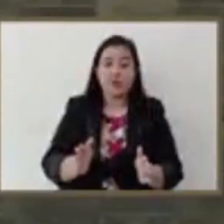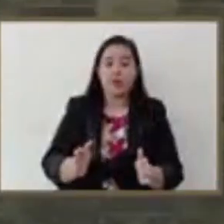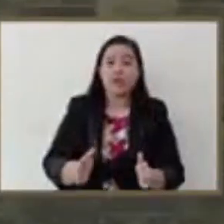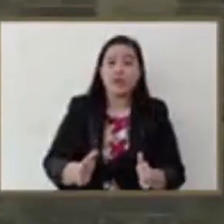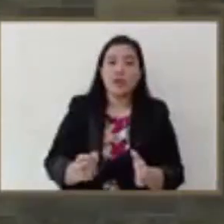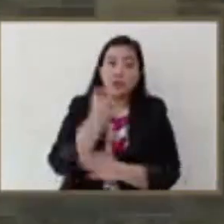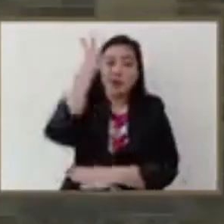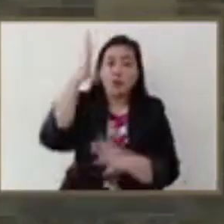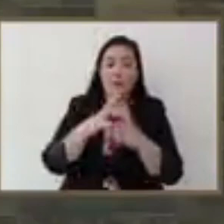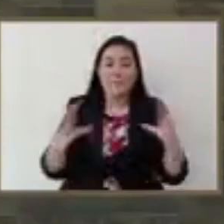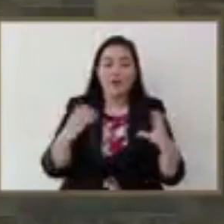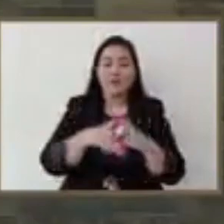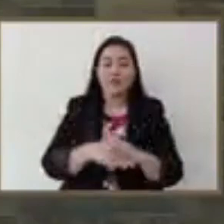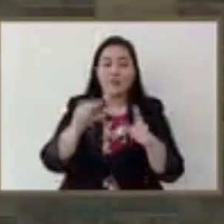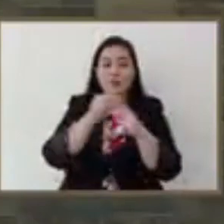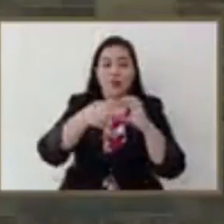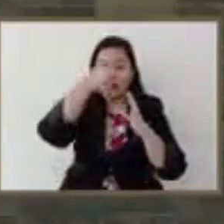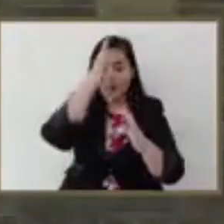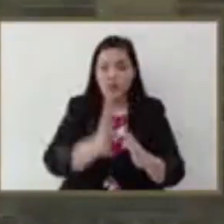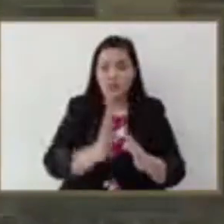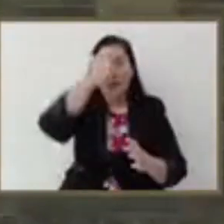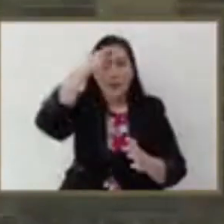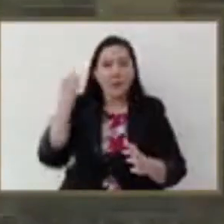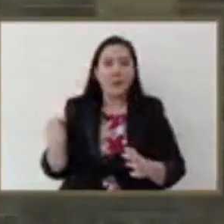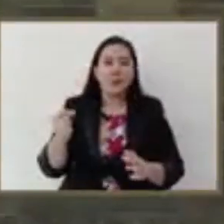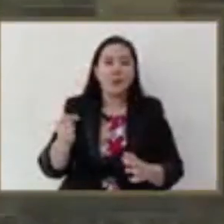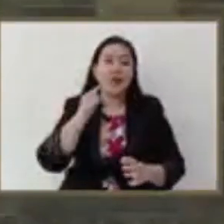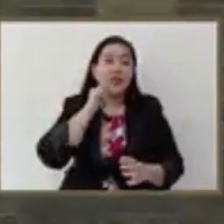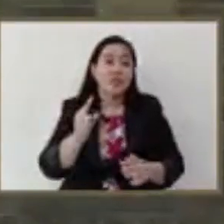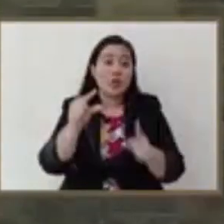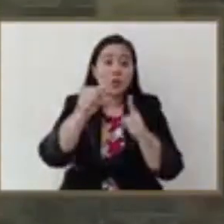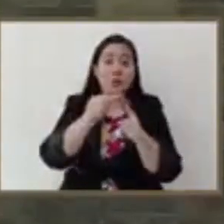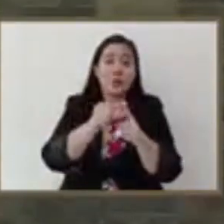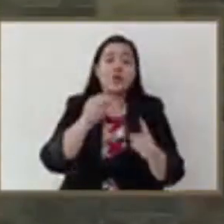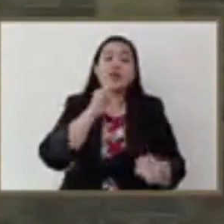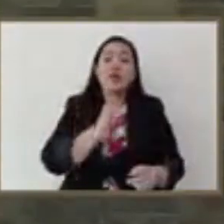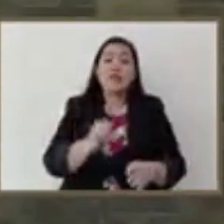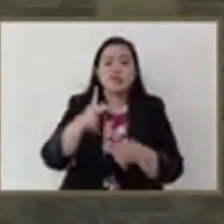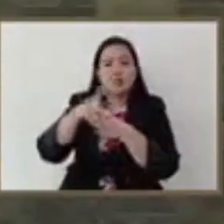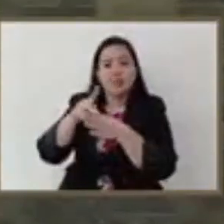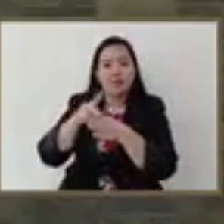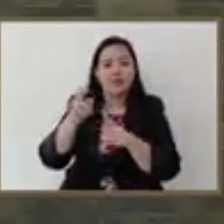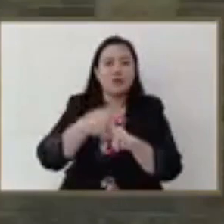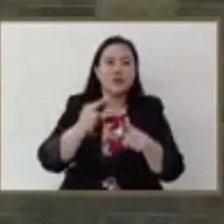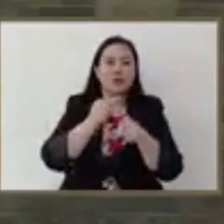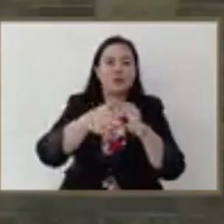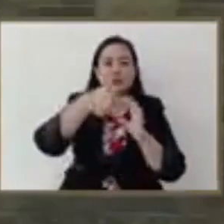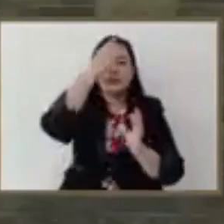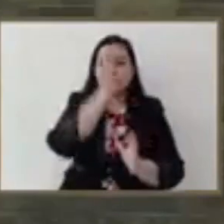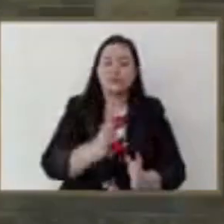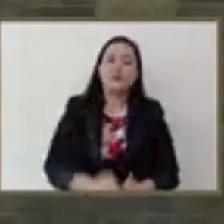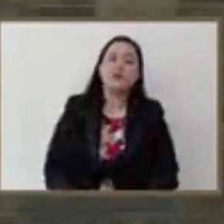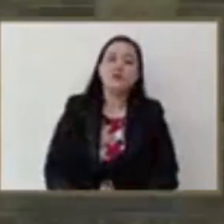kanyang bibig ay prinsipyo ng salita ng Diyos. Kapag hindi ho natin nakuhanan po yan at naringgan po yan na